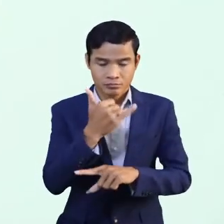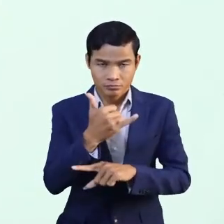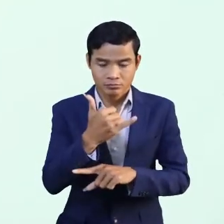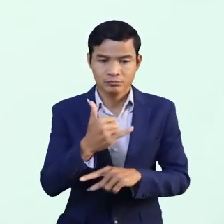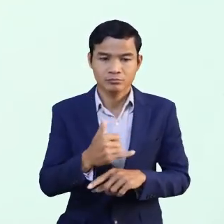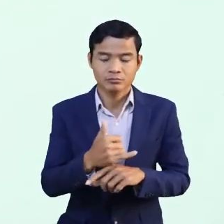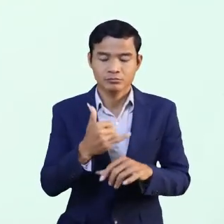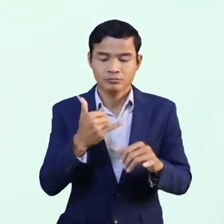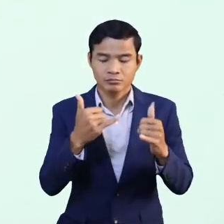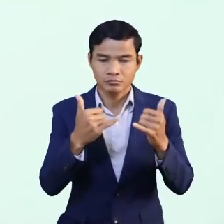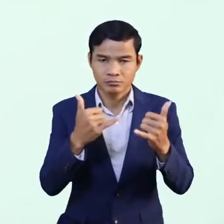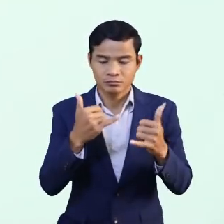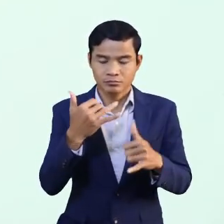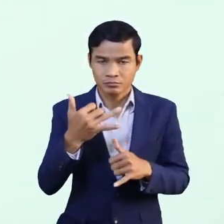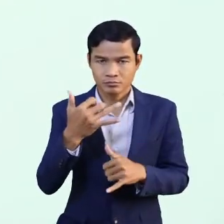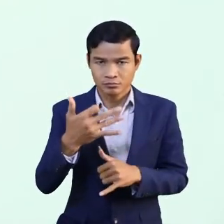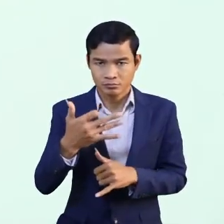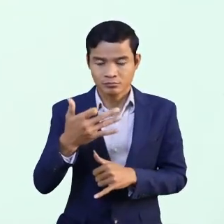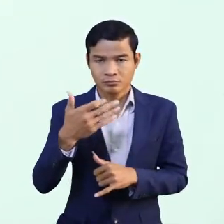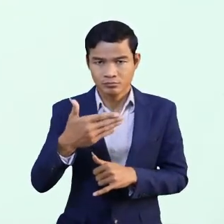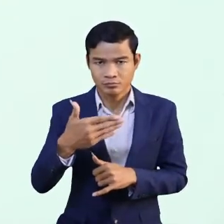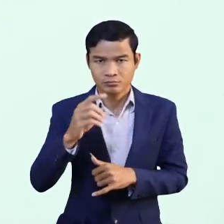6ក្នុងចិត្ត